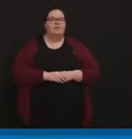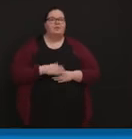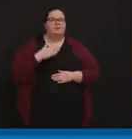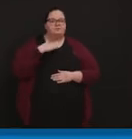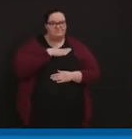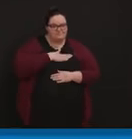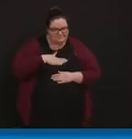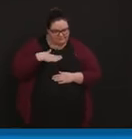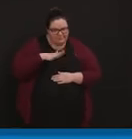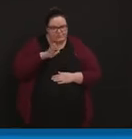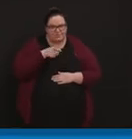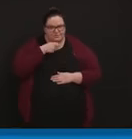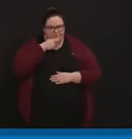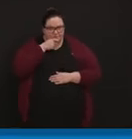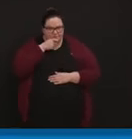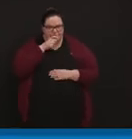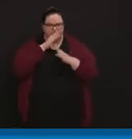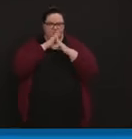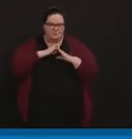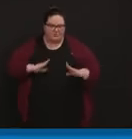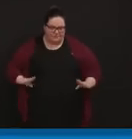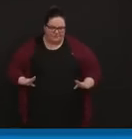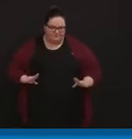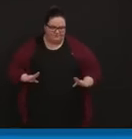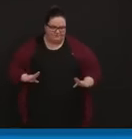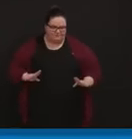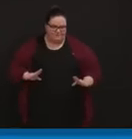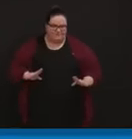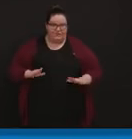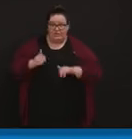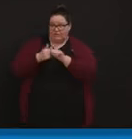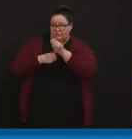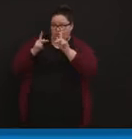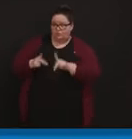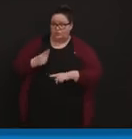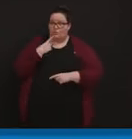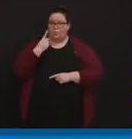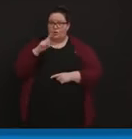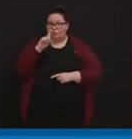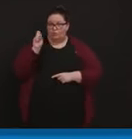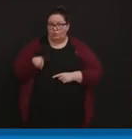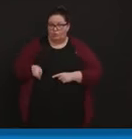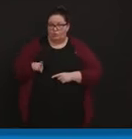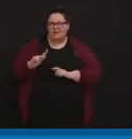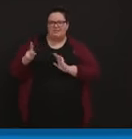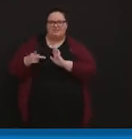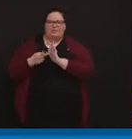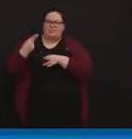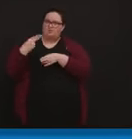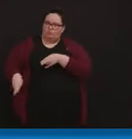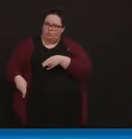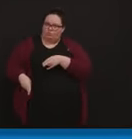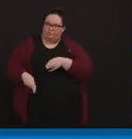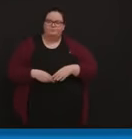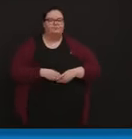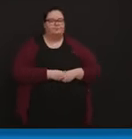Please ensure your microphones are placed on mute, and each reporter will have one question and a quick follow-up.